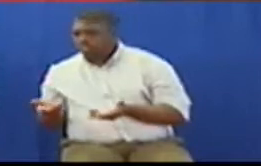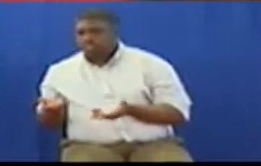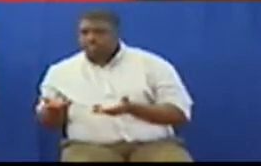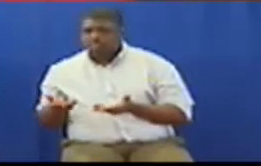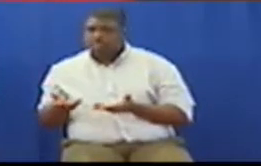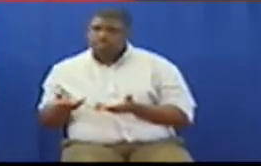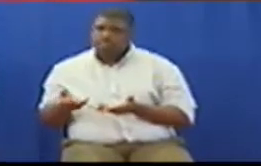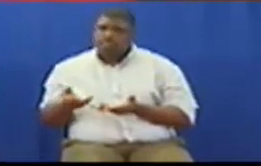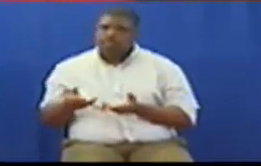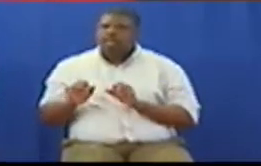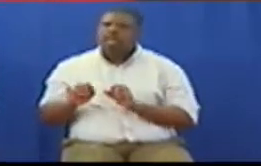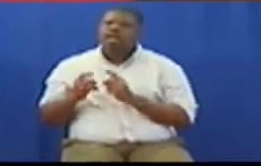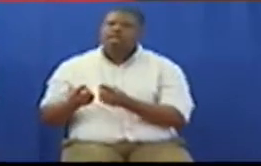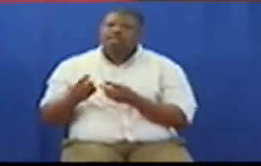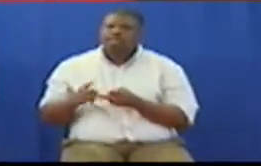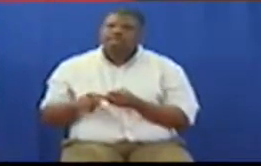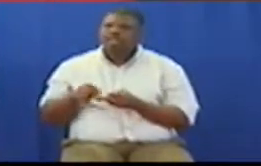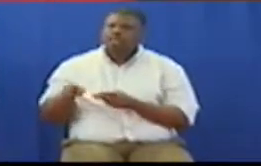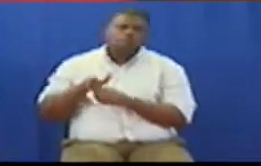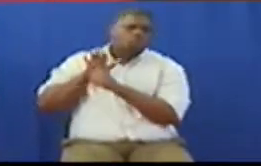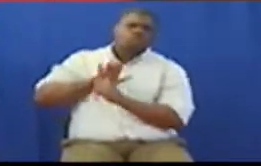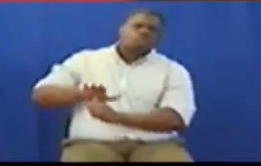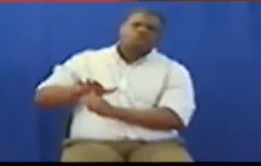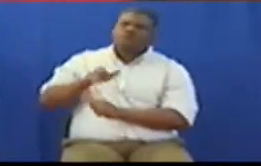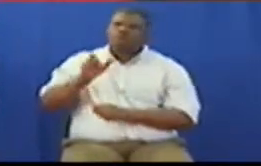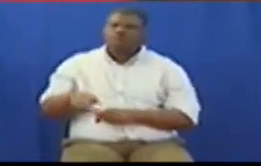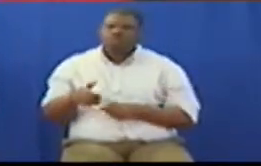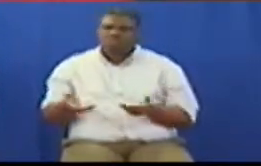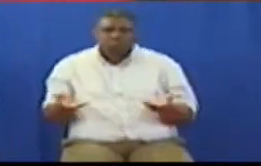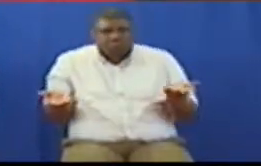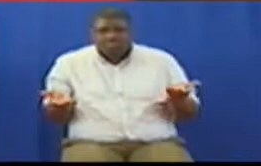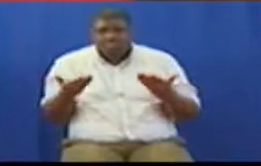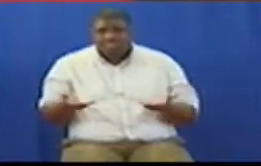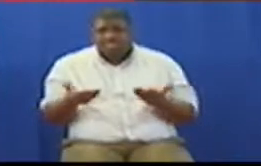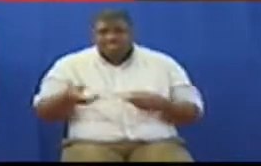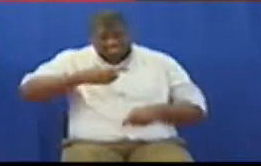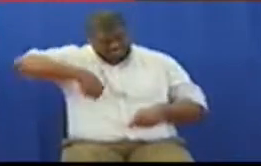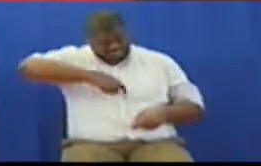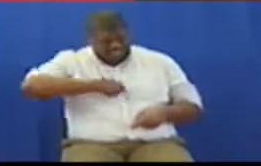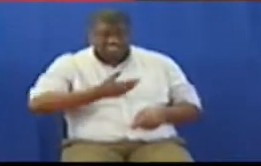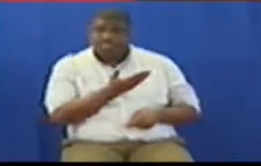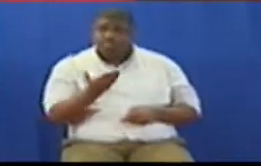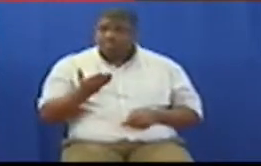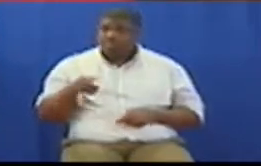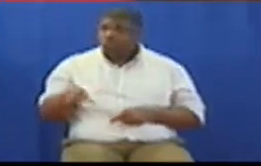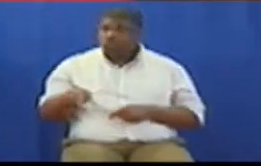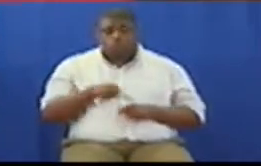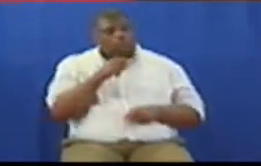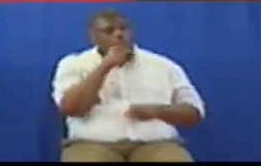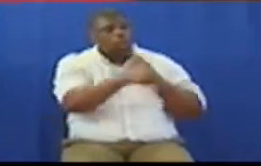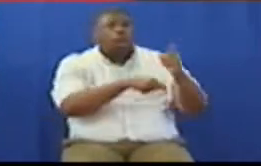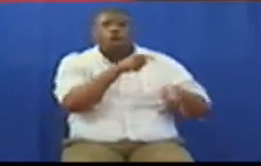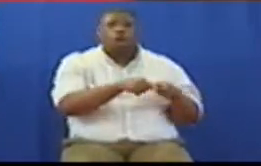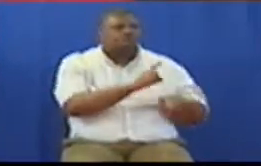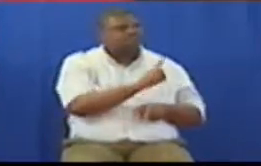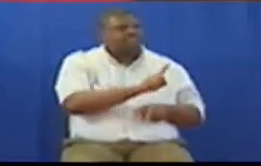indigenous knowledge, lakini inakuwa ignored, watu wamekuwa brainwashed. Sasa sisi na wengine wengi wao ni vijana, si walaumu. Mimi